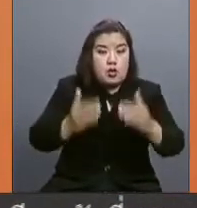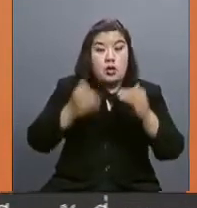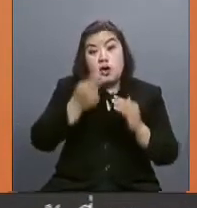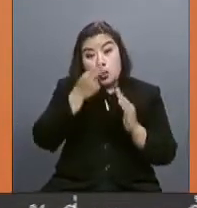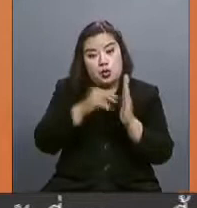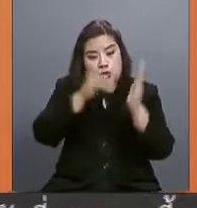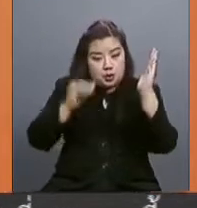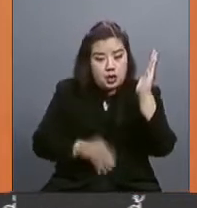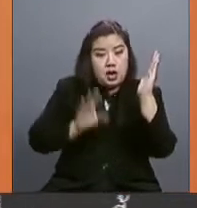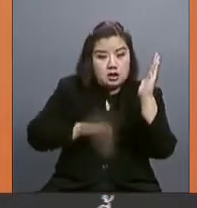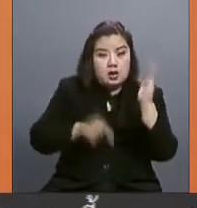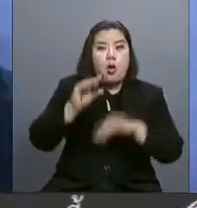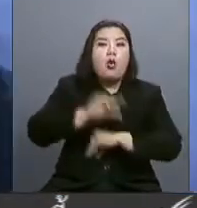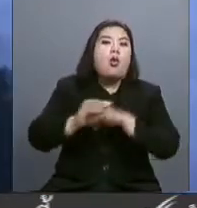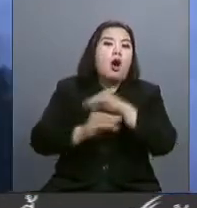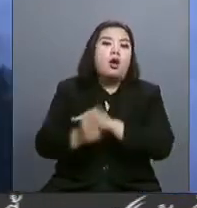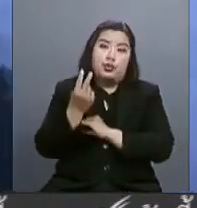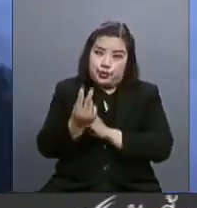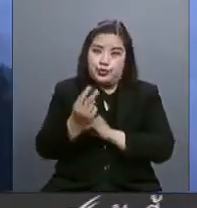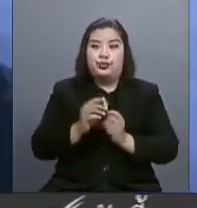ความคืบหน้าของโครงการค่ะ